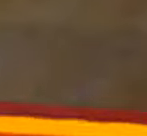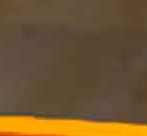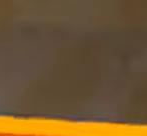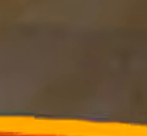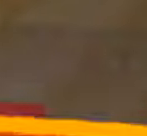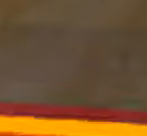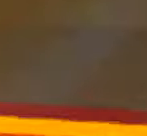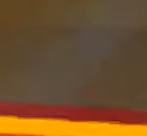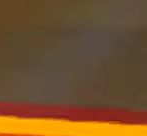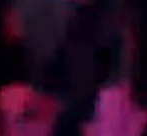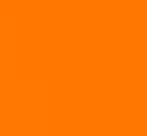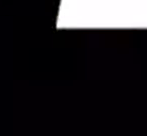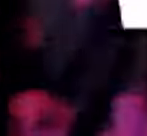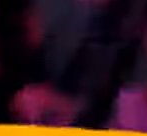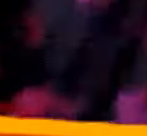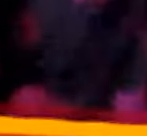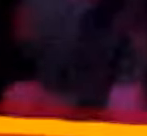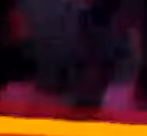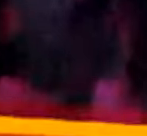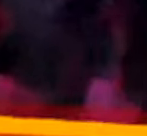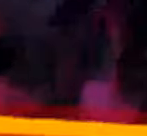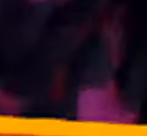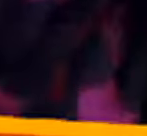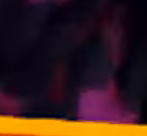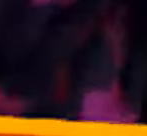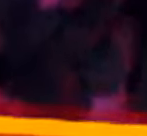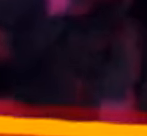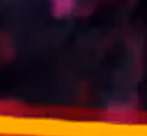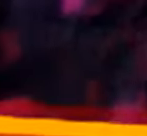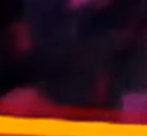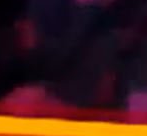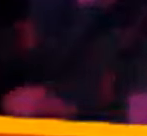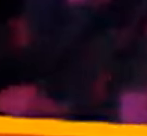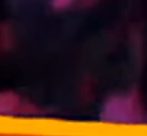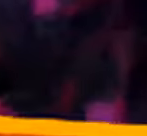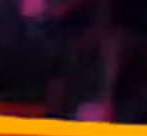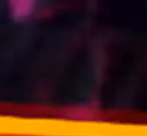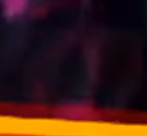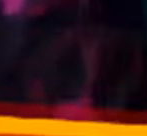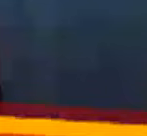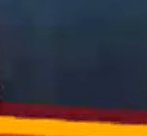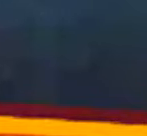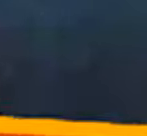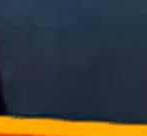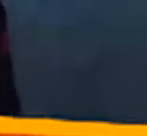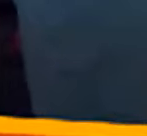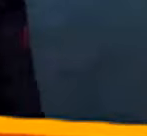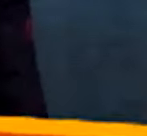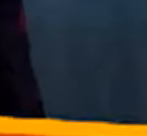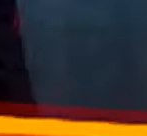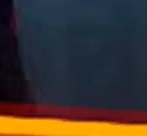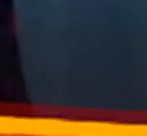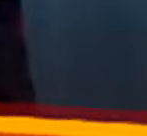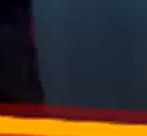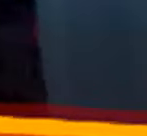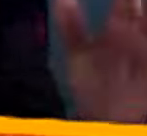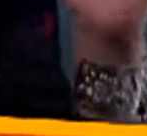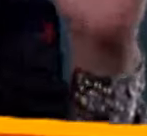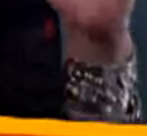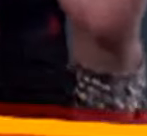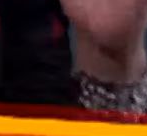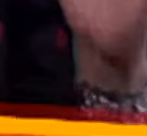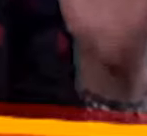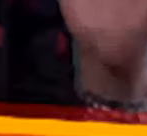posibleng buhay pa. At tumitinding tensyon sa South China Sea at iba pang issue, sinagot ni